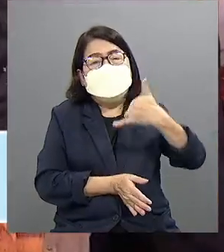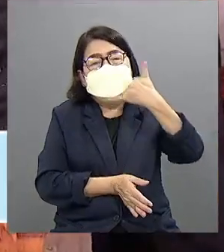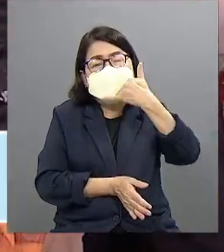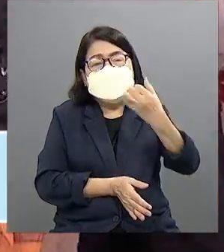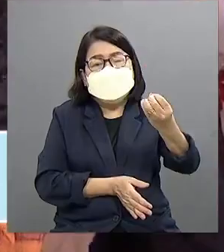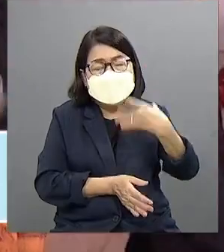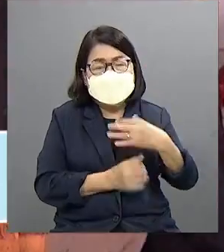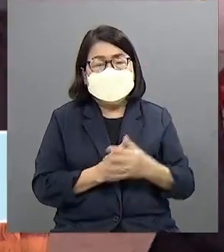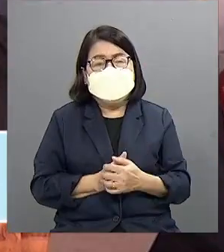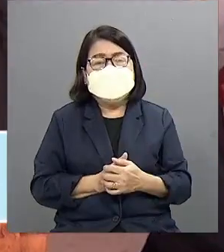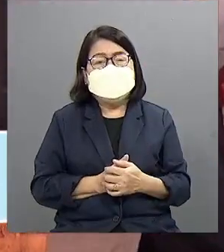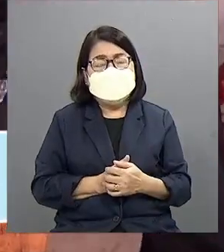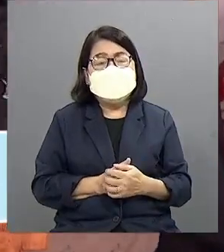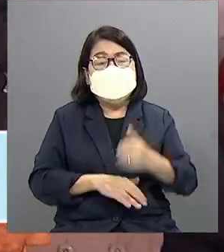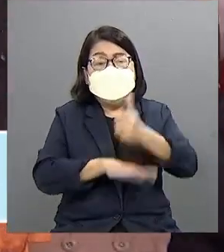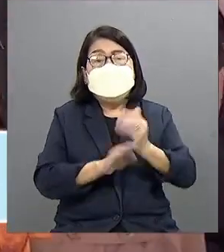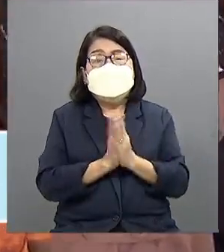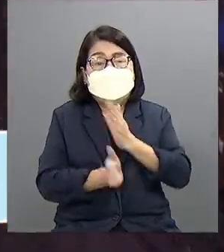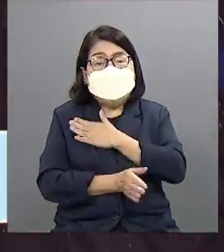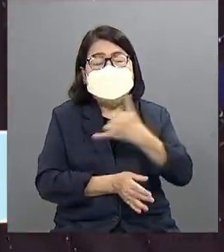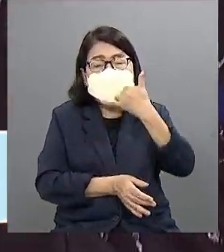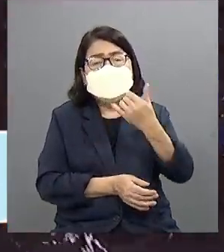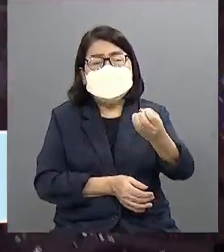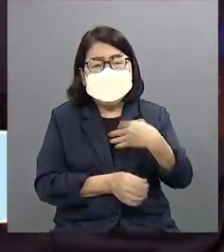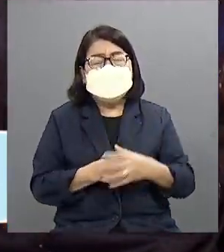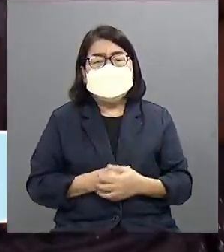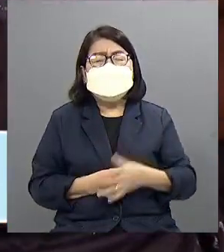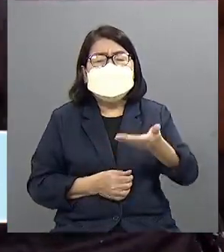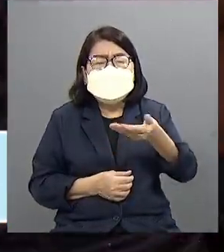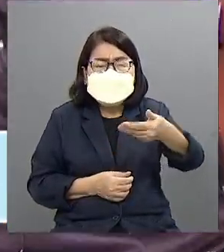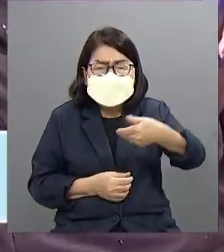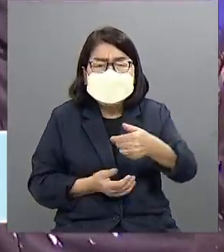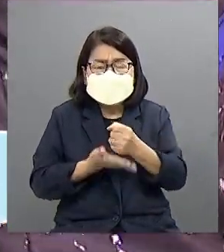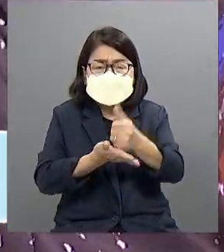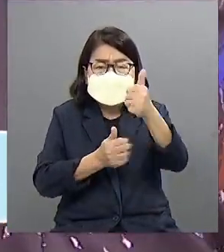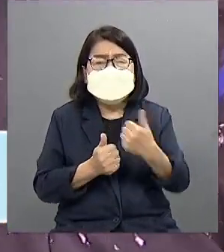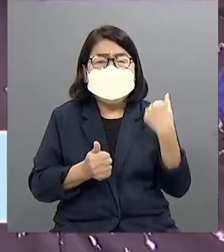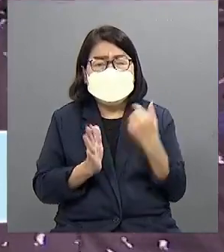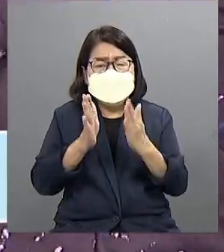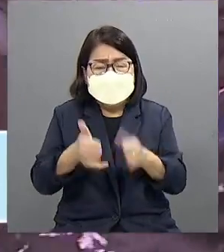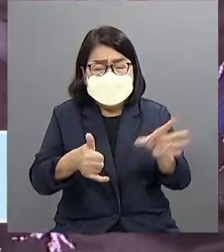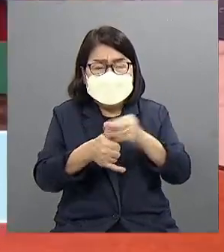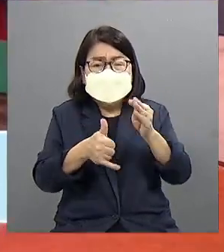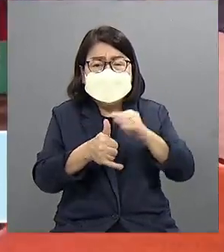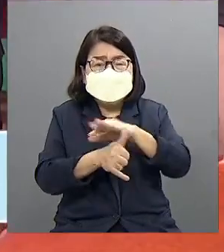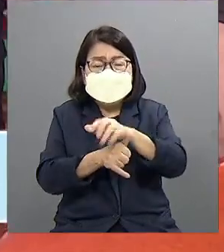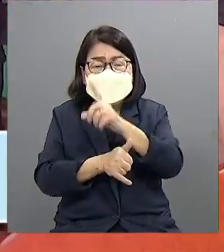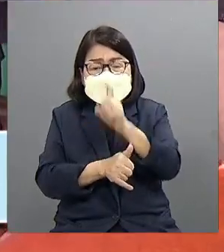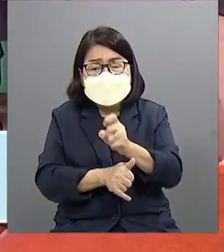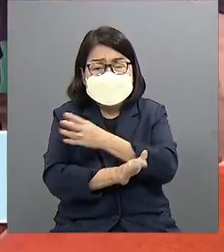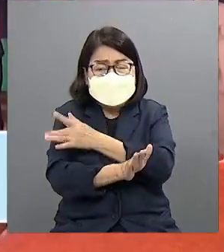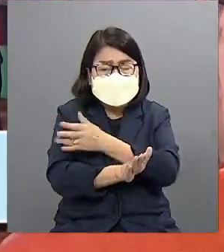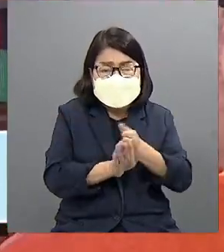างใหญ่นะคะบอกว่าตอนนี้เนี่ยมีการดำเนินการเผาศพผู้ติดเชื้อโควิด -19 มาอย่างต่อเนื่องกว่าปีนึงแล้วนะคะปั